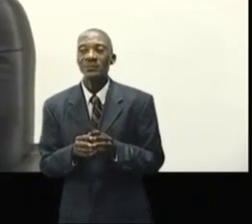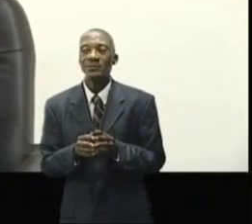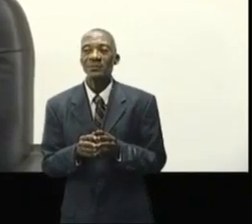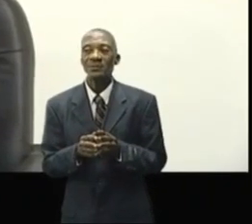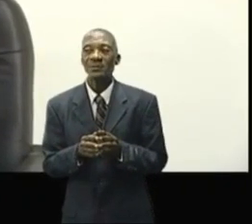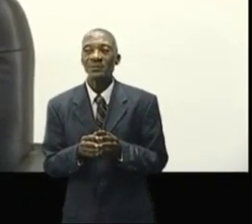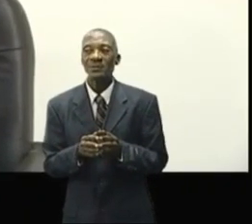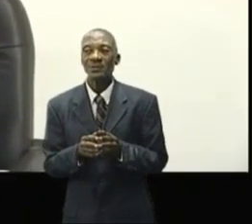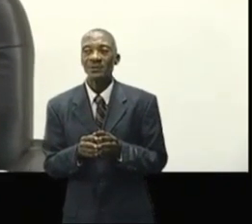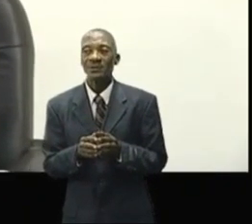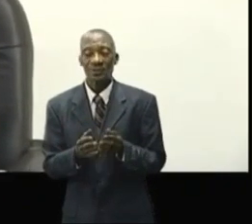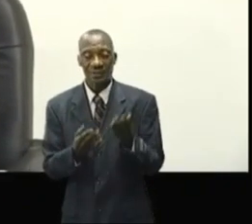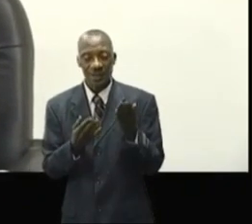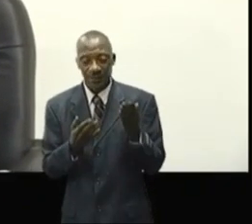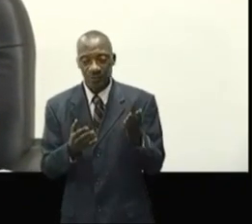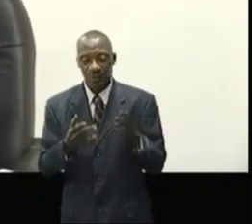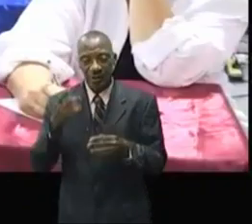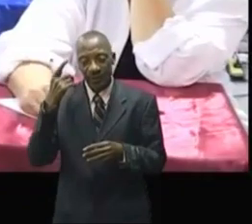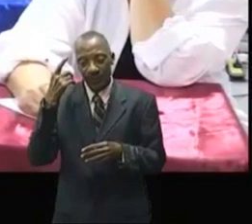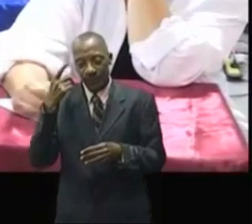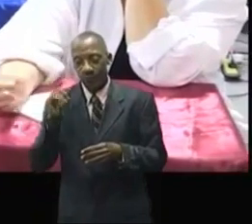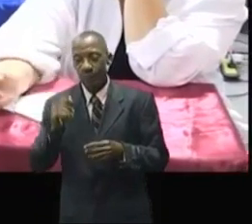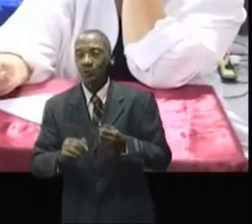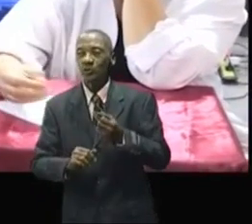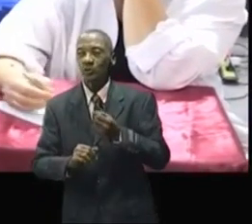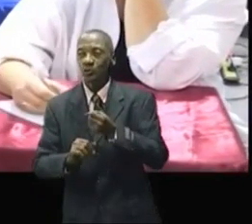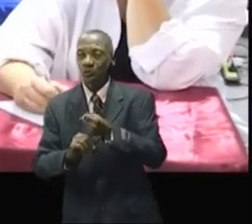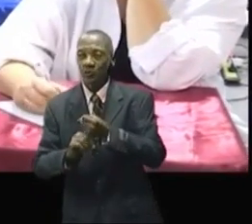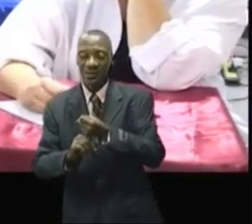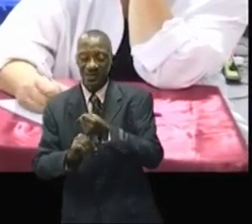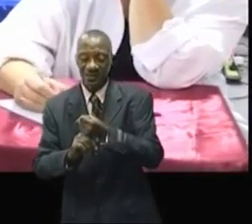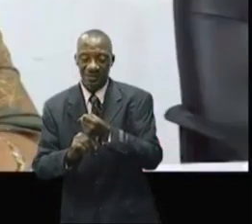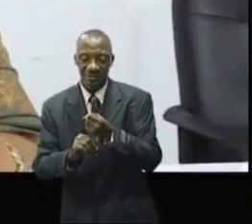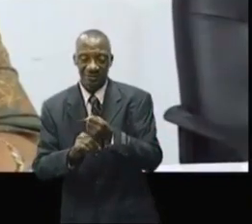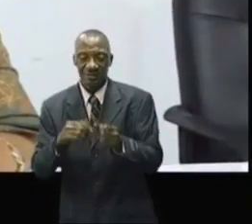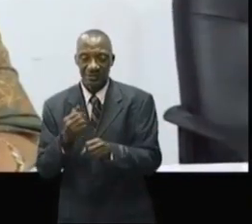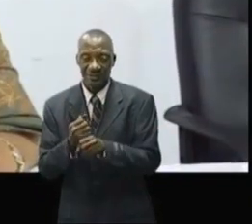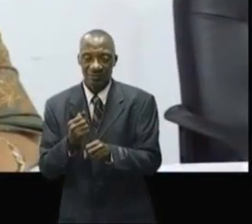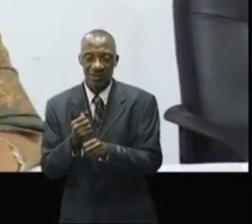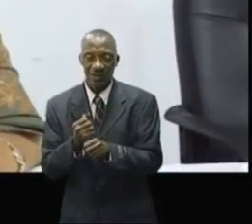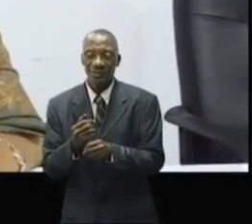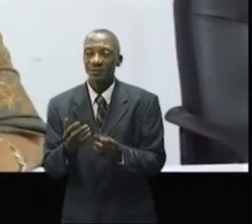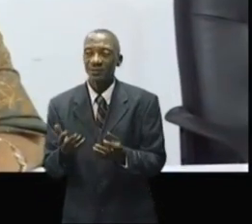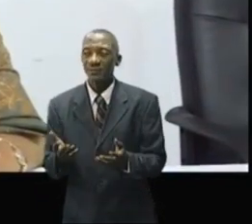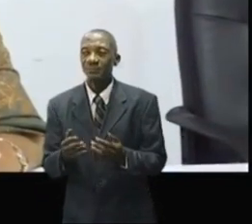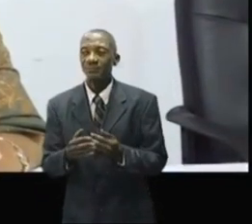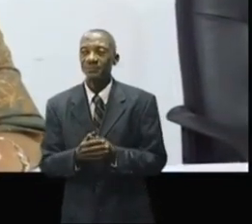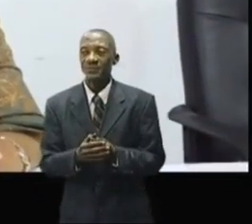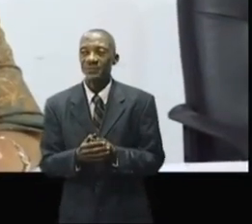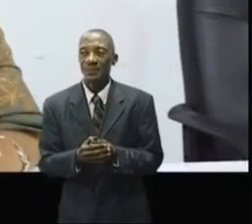couverture universelle pour résoudre les problèmes de santé de la population. Le mot d'ouverture a été donné par